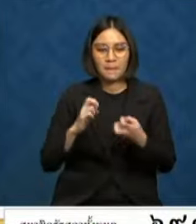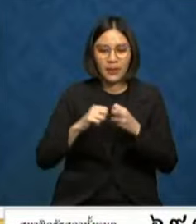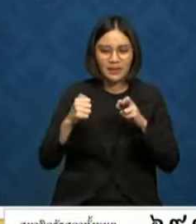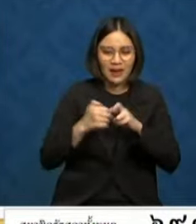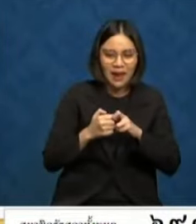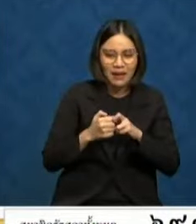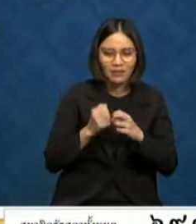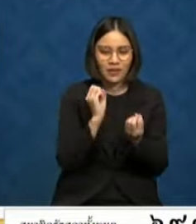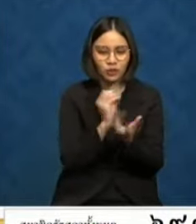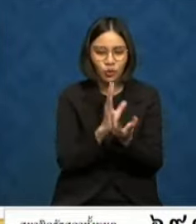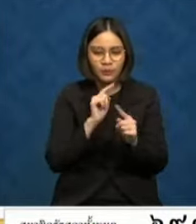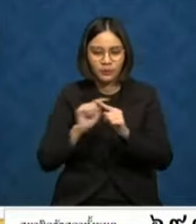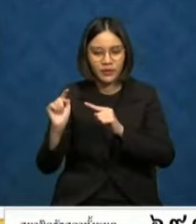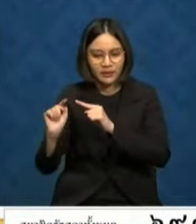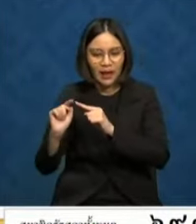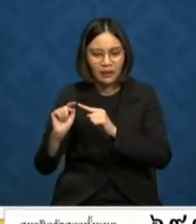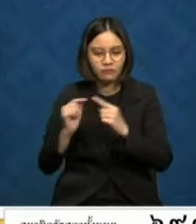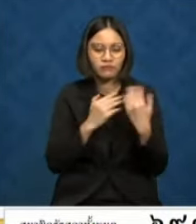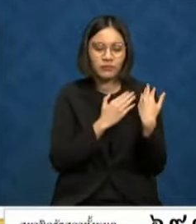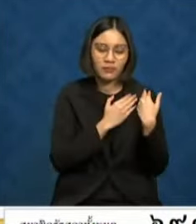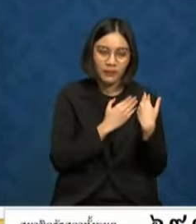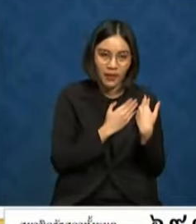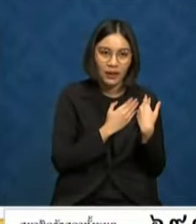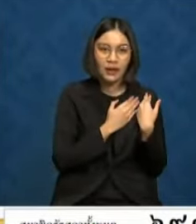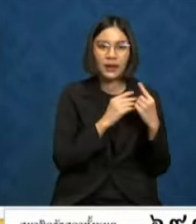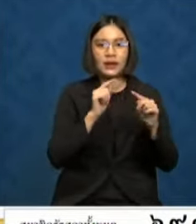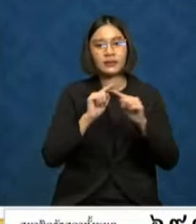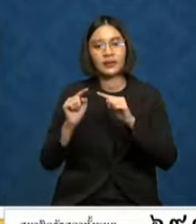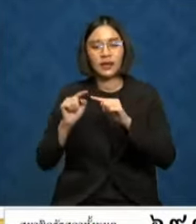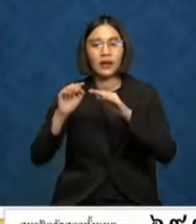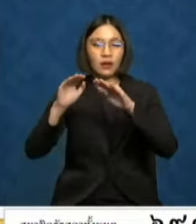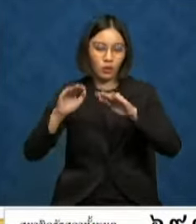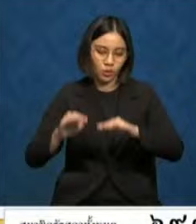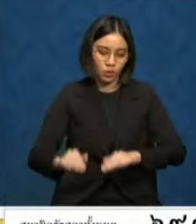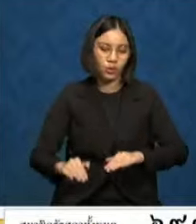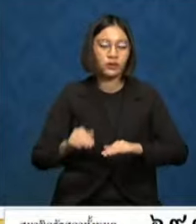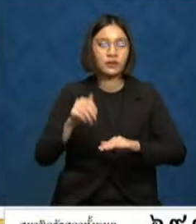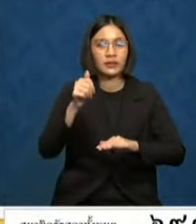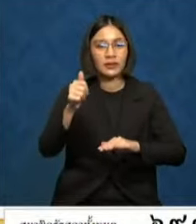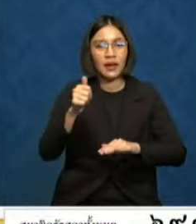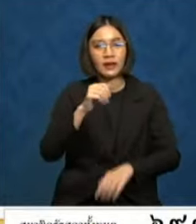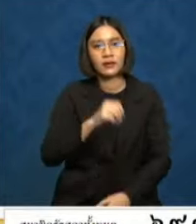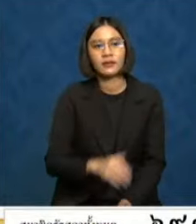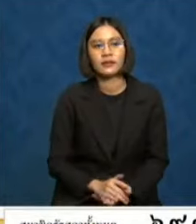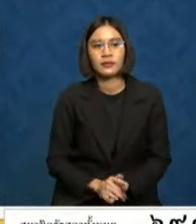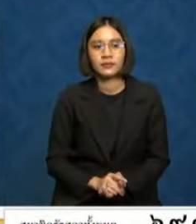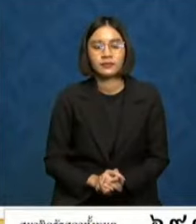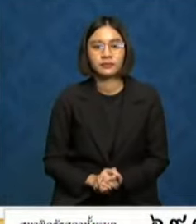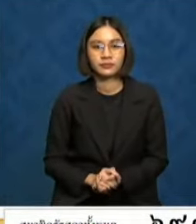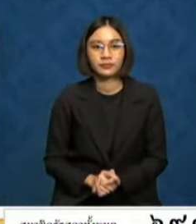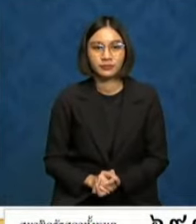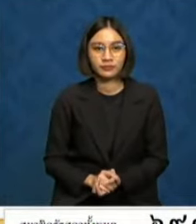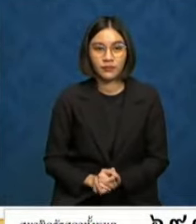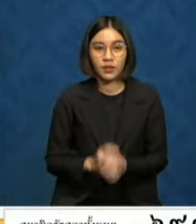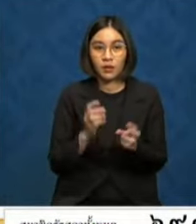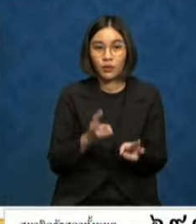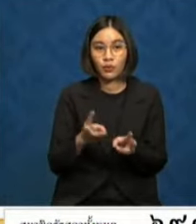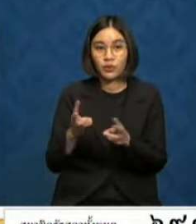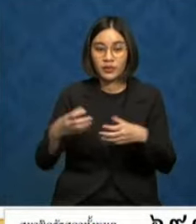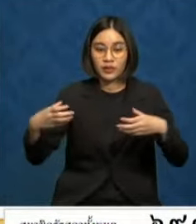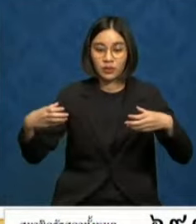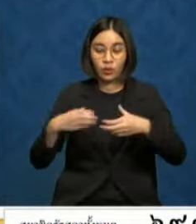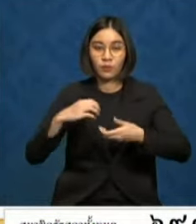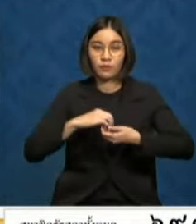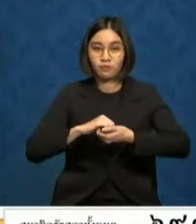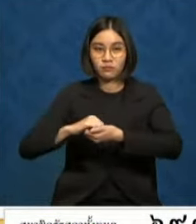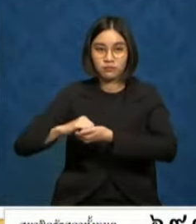ดดันหรือภาระที่ประเทศไทยจะต้องถูกสหภาพยุโรปกดดันกลไกคณะความร่ว